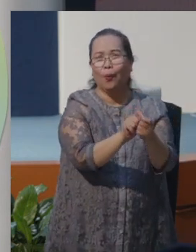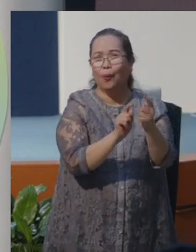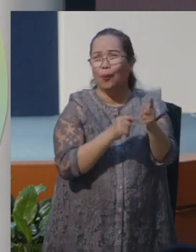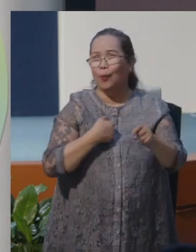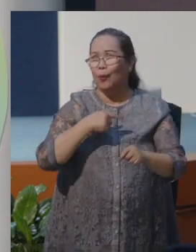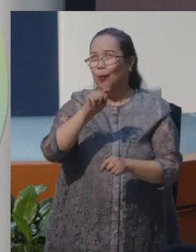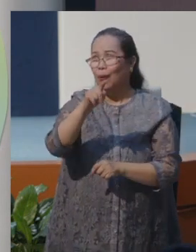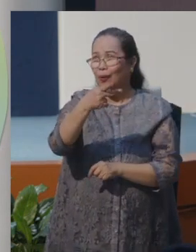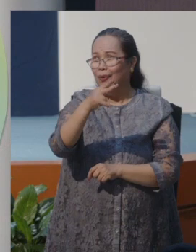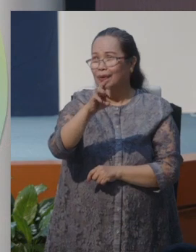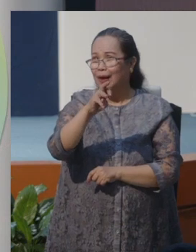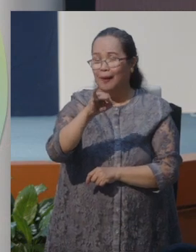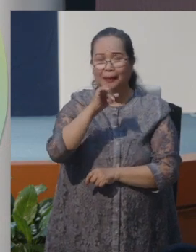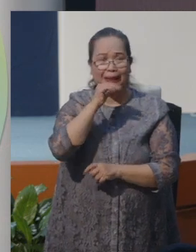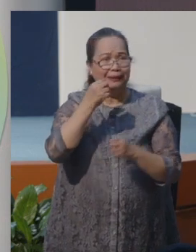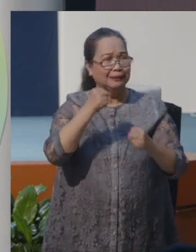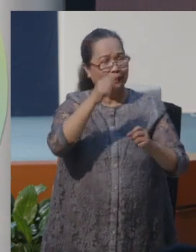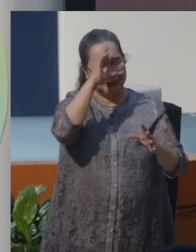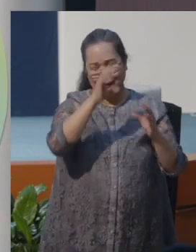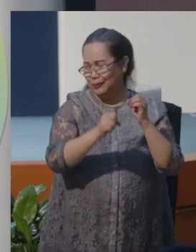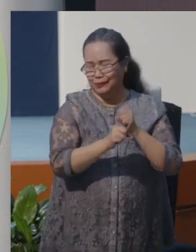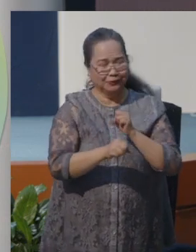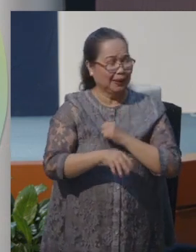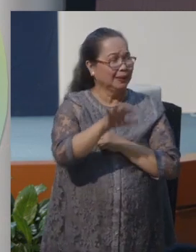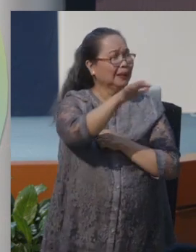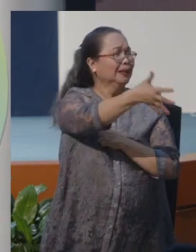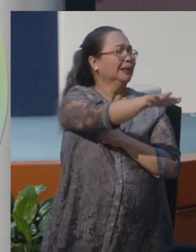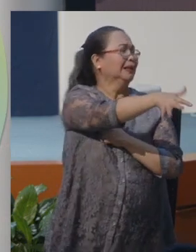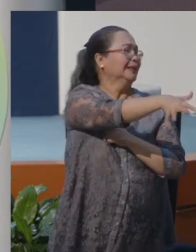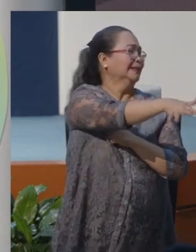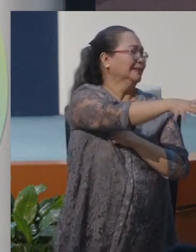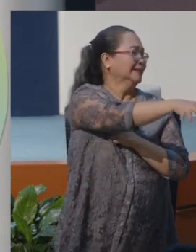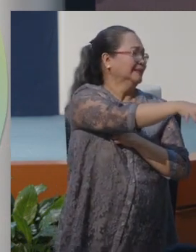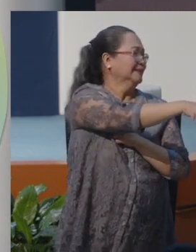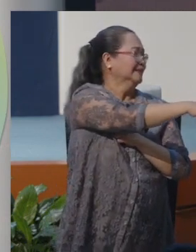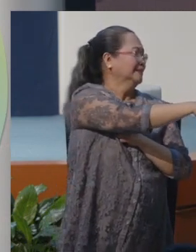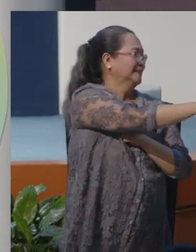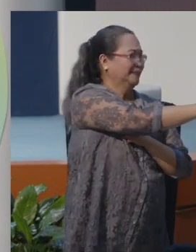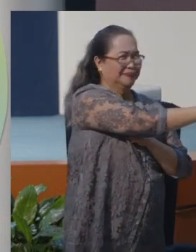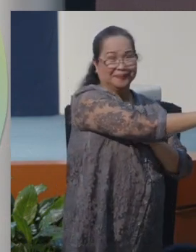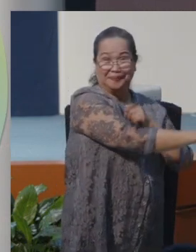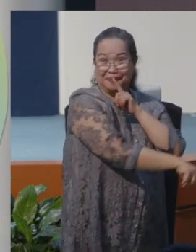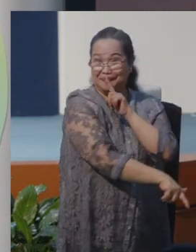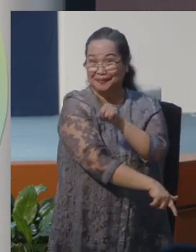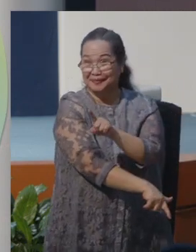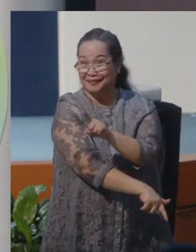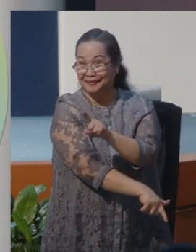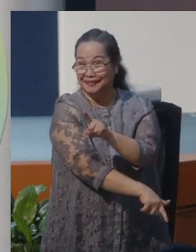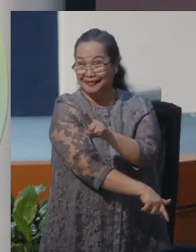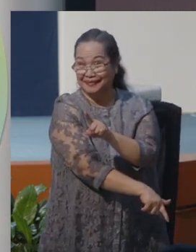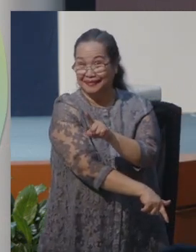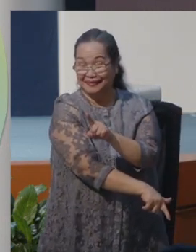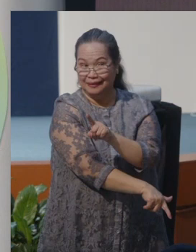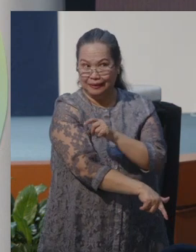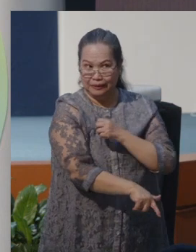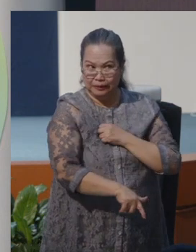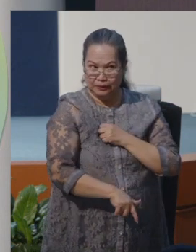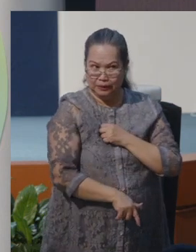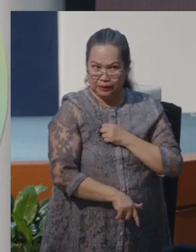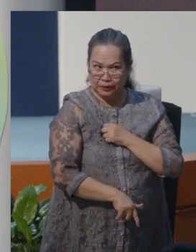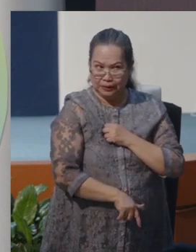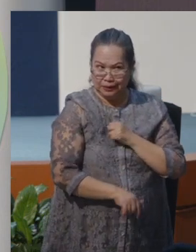Thomas parang hindi matibay ang pananampalataya. Marami sa atin ganon. Di ba? Konting yanig lang